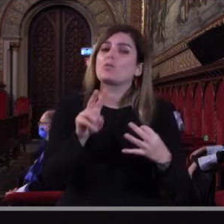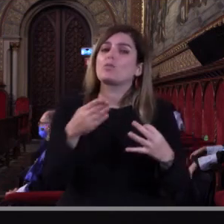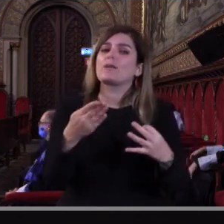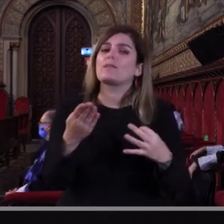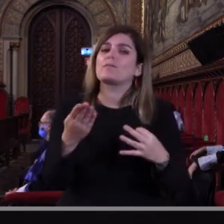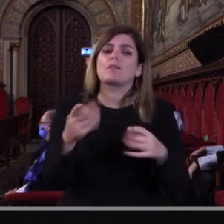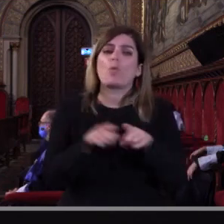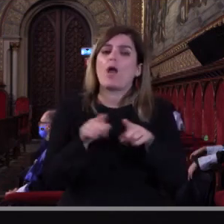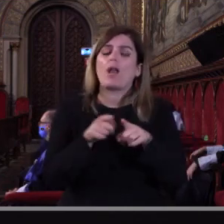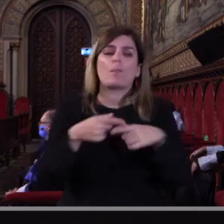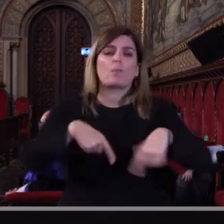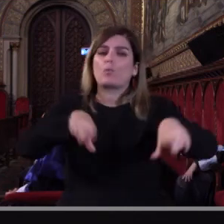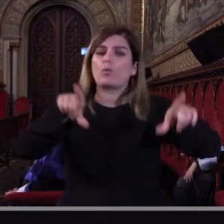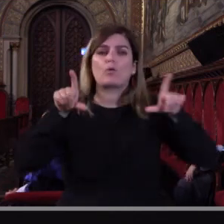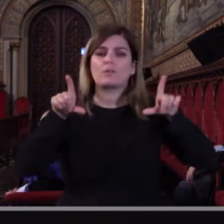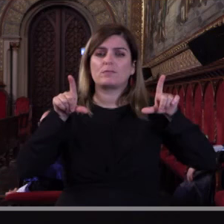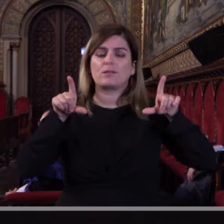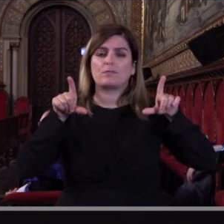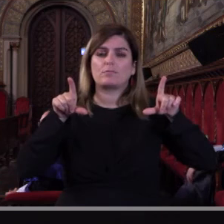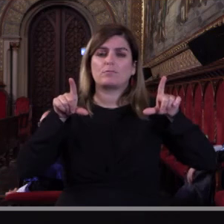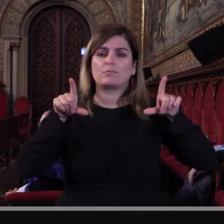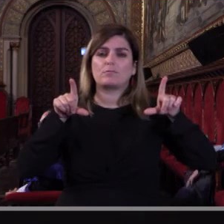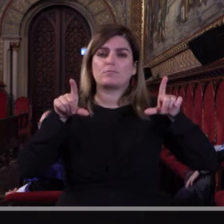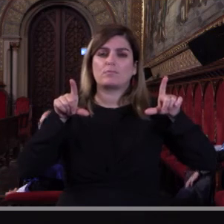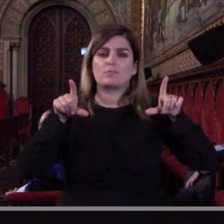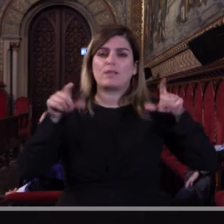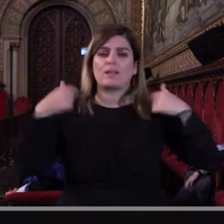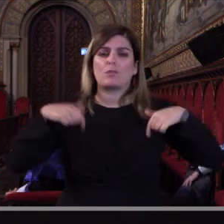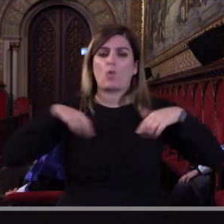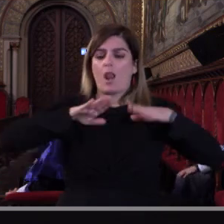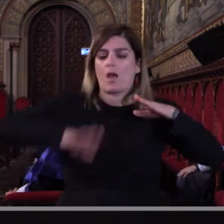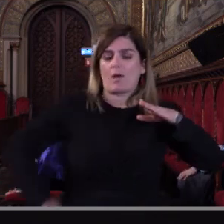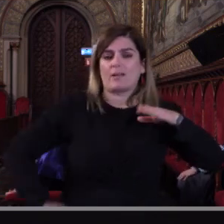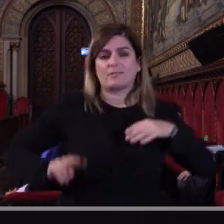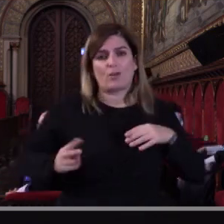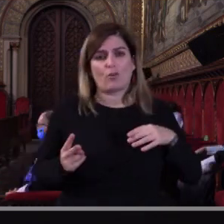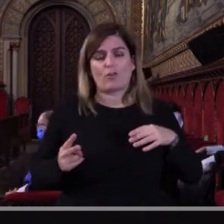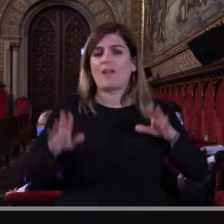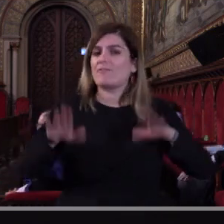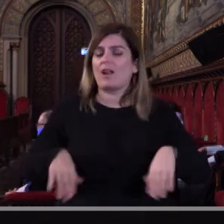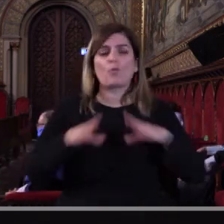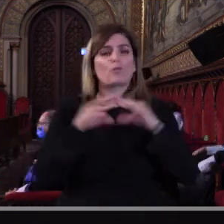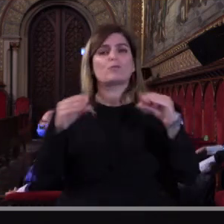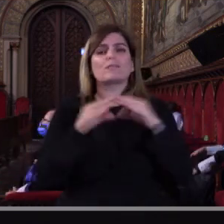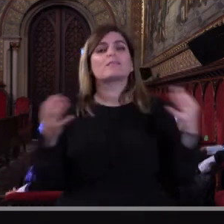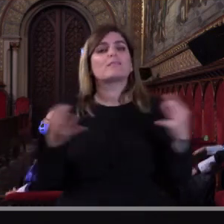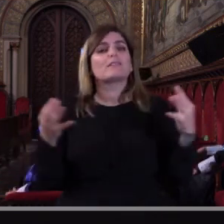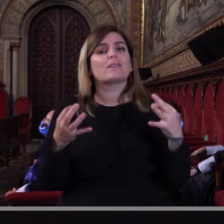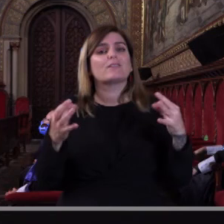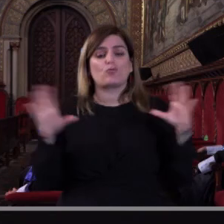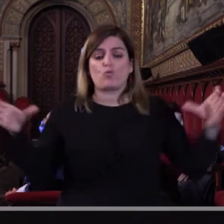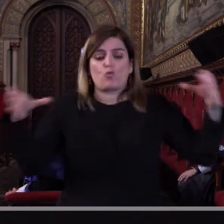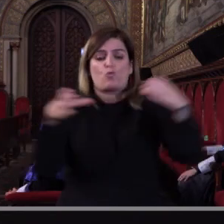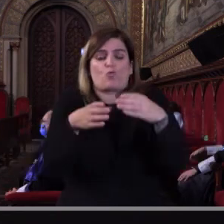per sobre dels nostres interessos particulars i dels nostres desitjos individuals. Una Universitas, al cap i a la fi, és una corporació